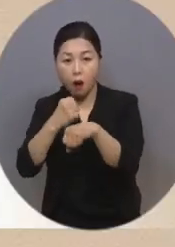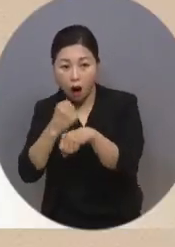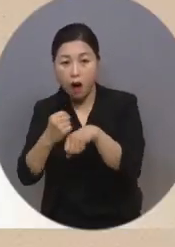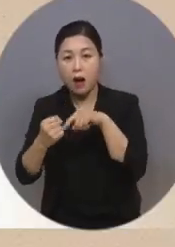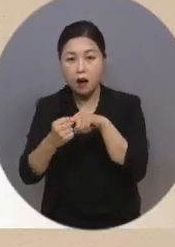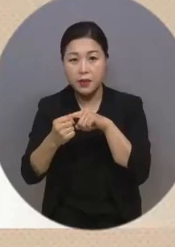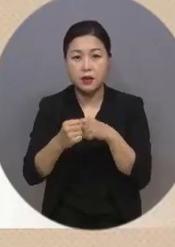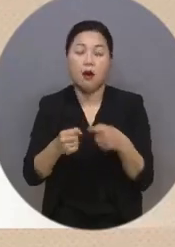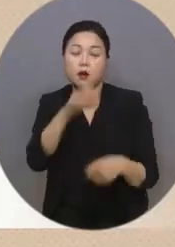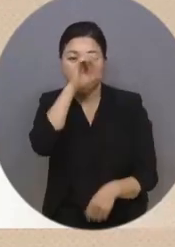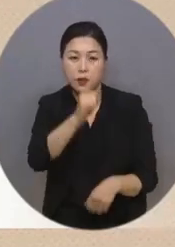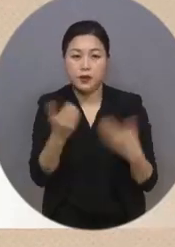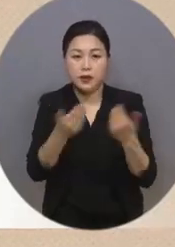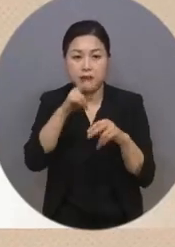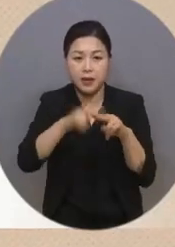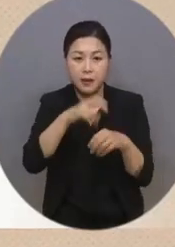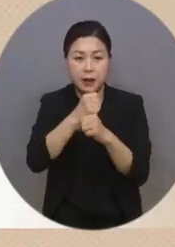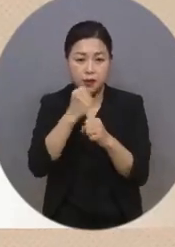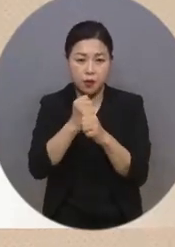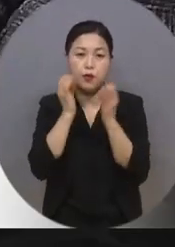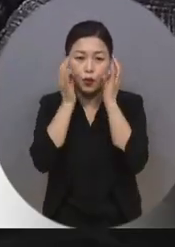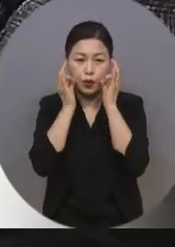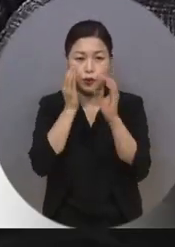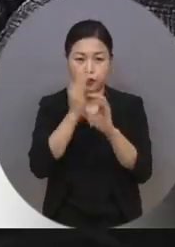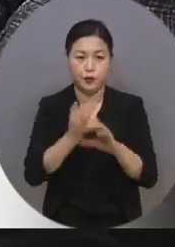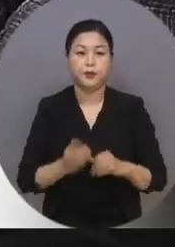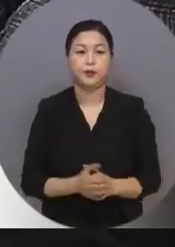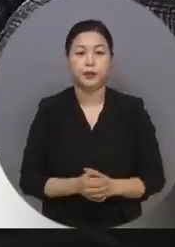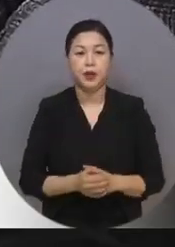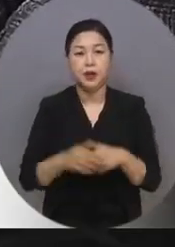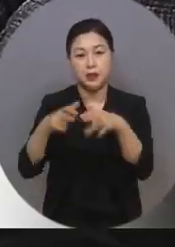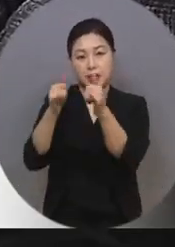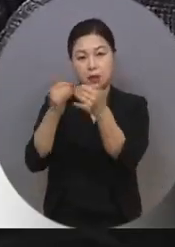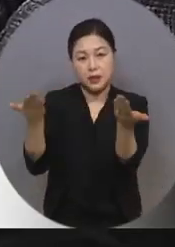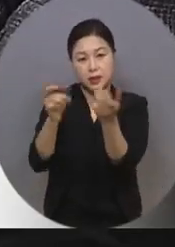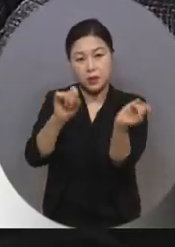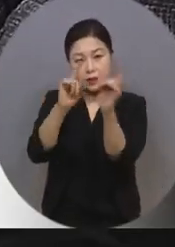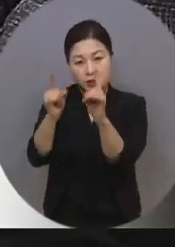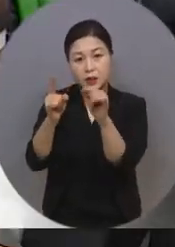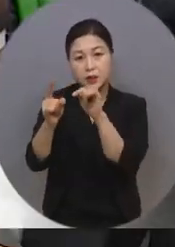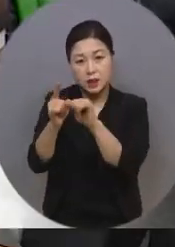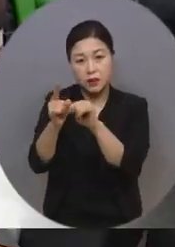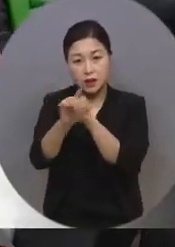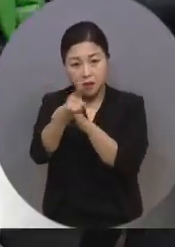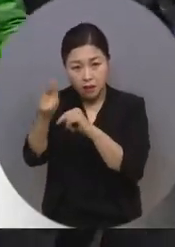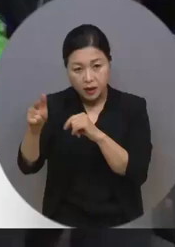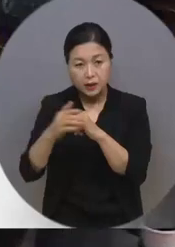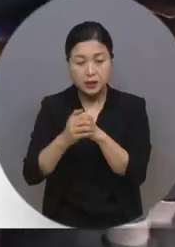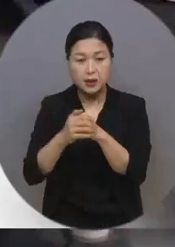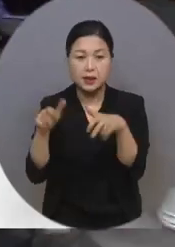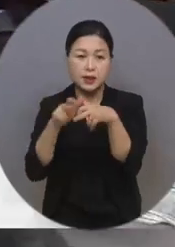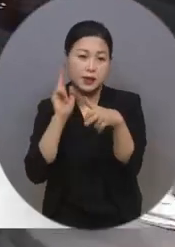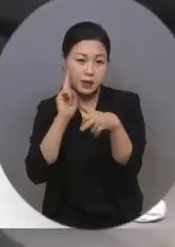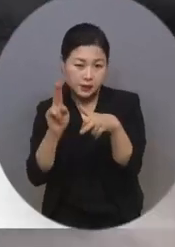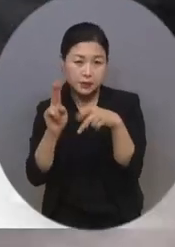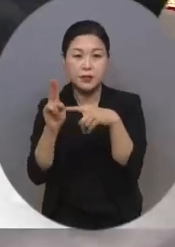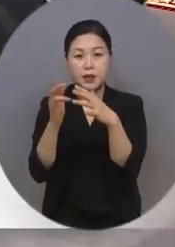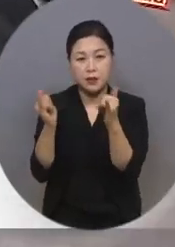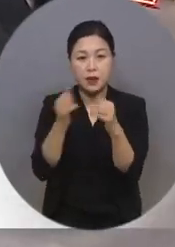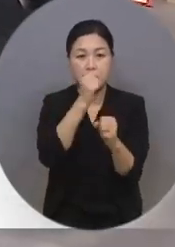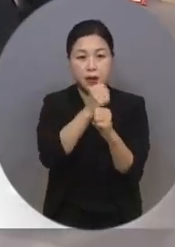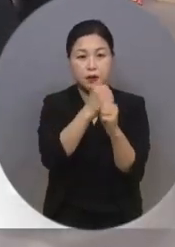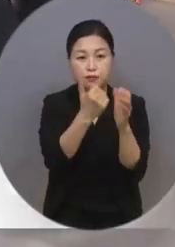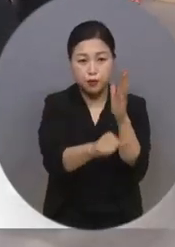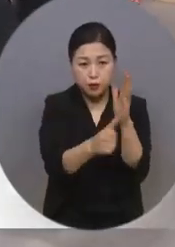일자리를 창출하기 위해 노력하는 시설입니다. 특히 장애인 직업재활 프로그램을 비롯해 중증장애인 생산품 생산,